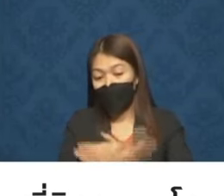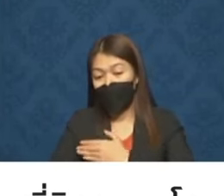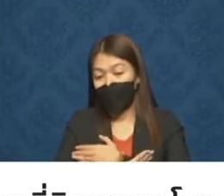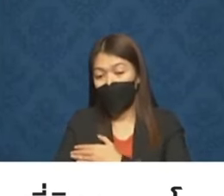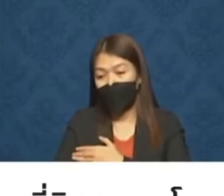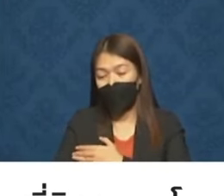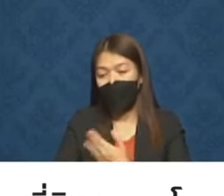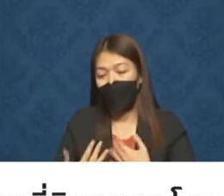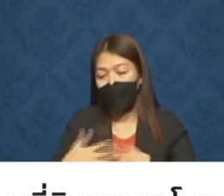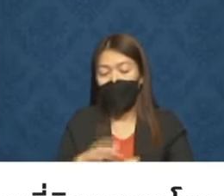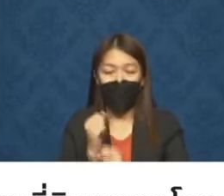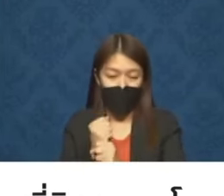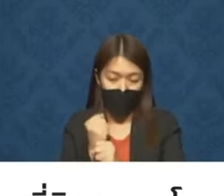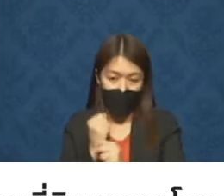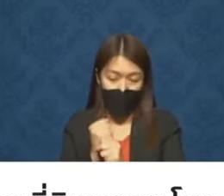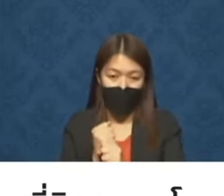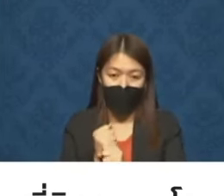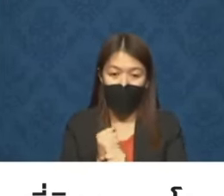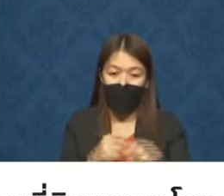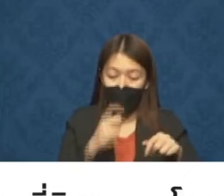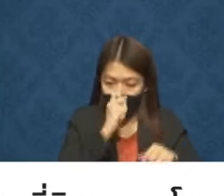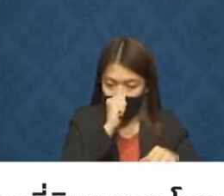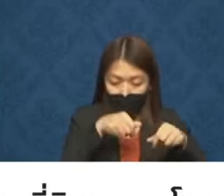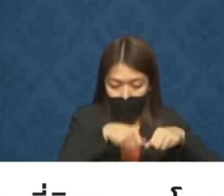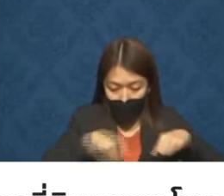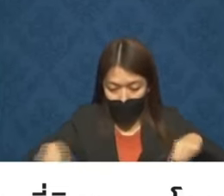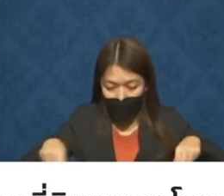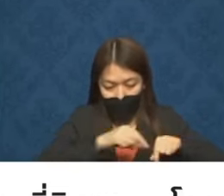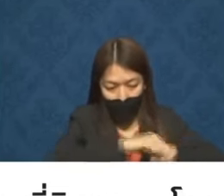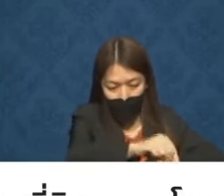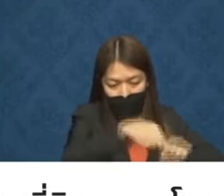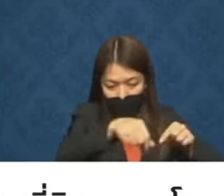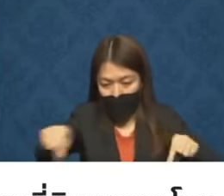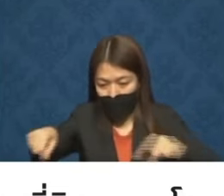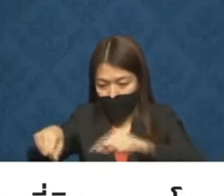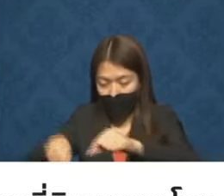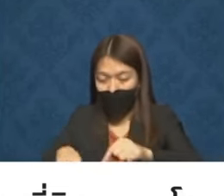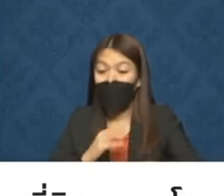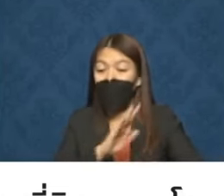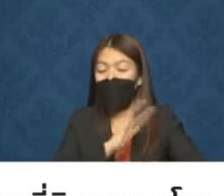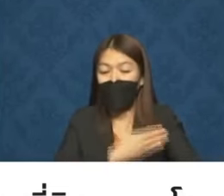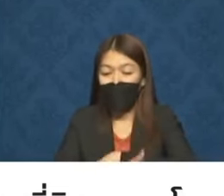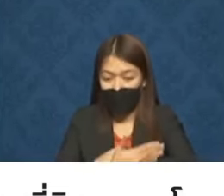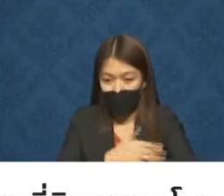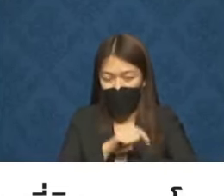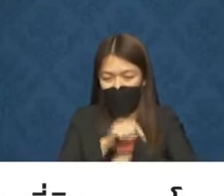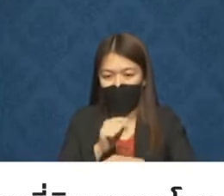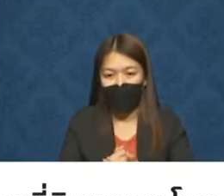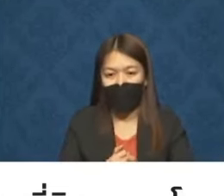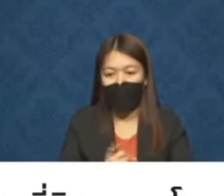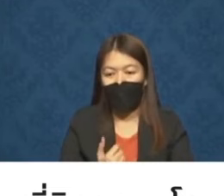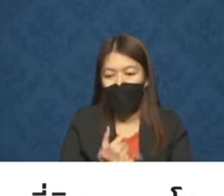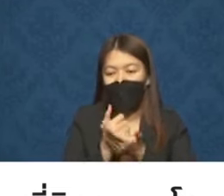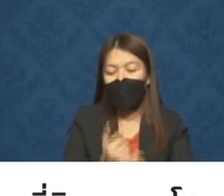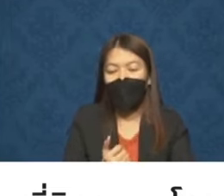มเป็นคณะทำงานเพื่อทำการรังวัดที่ดินของการรถไฟนะครับและคณะกรรมการอำนวยการเพื่อร่วมกัน